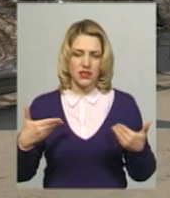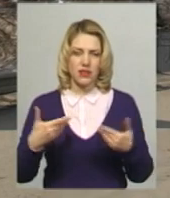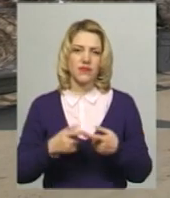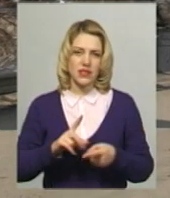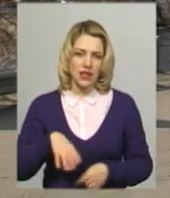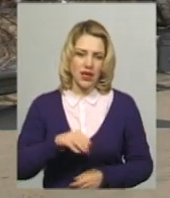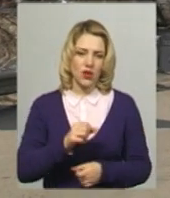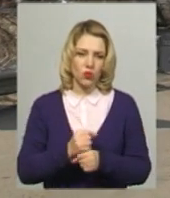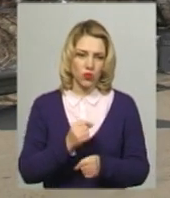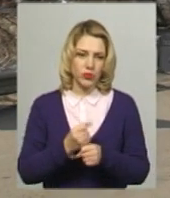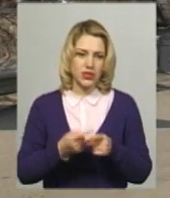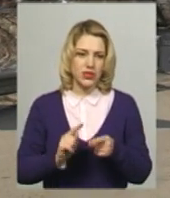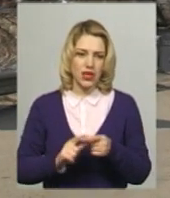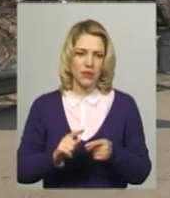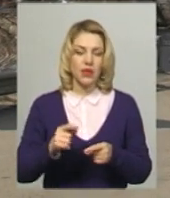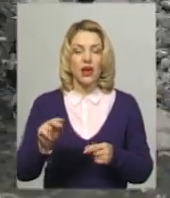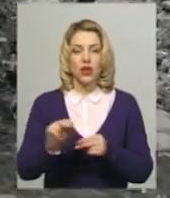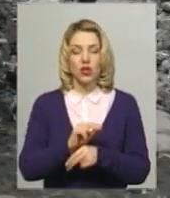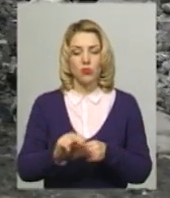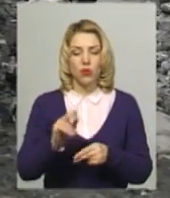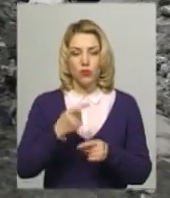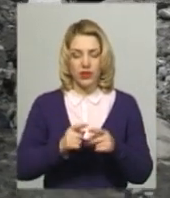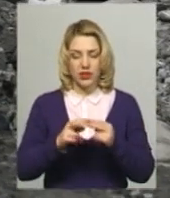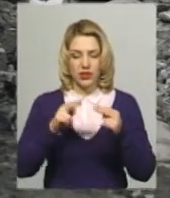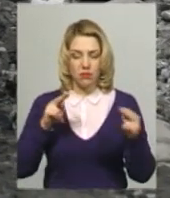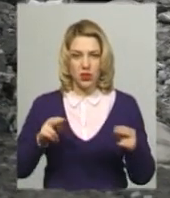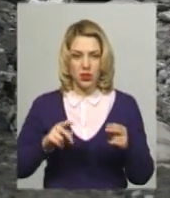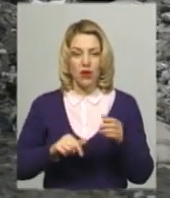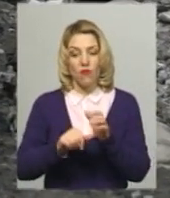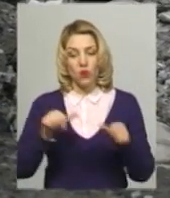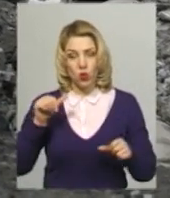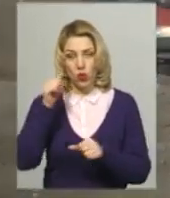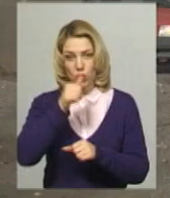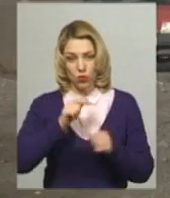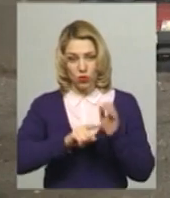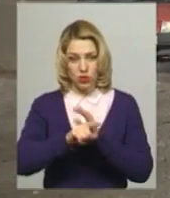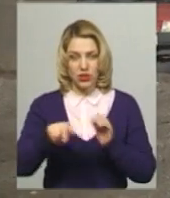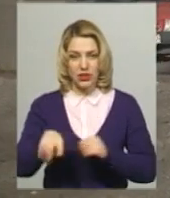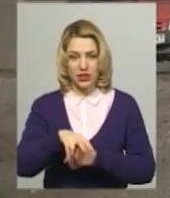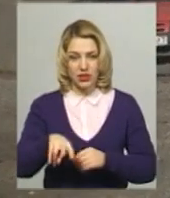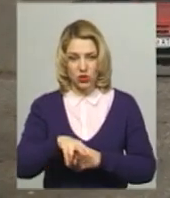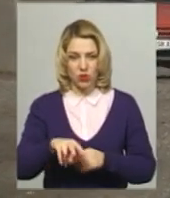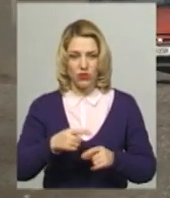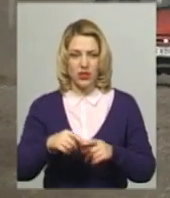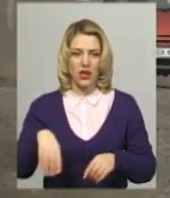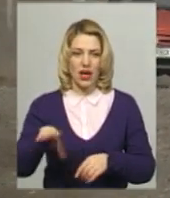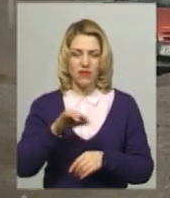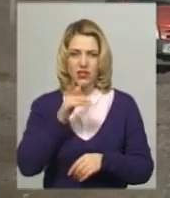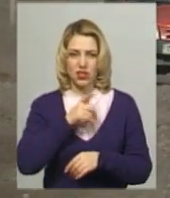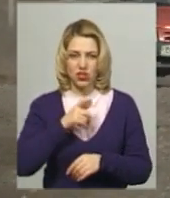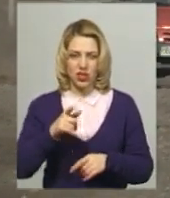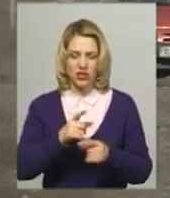Нагадаю, ремонтувати міст через річку Случ розпочали торік у листопаді. На період виконання робіт весь транспорт курсує через об'їзну дорогу, яка